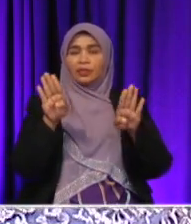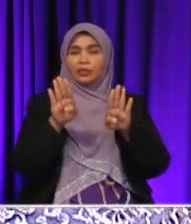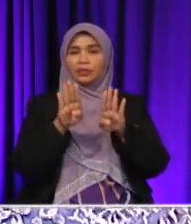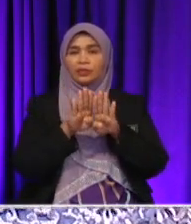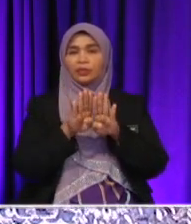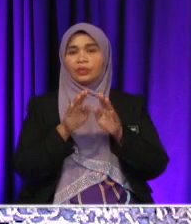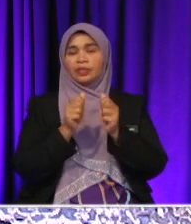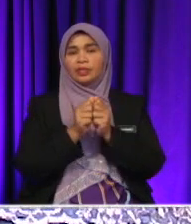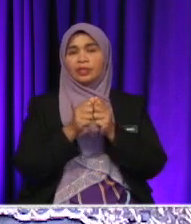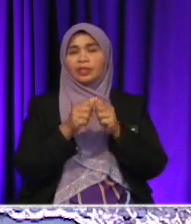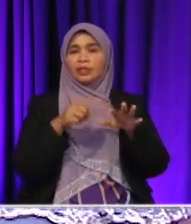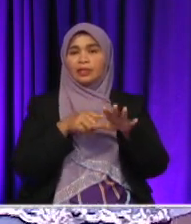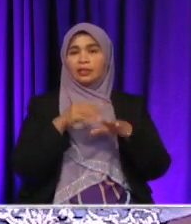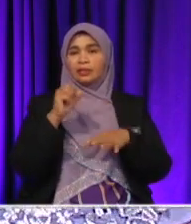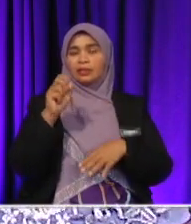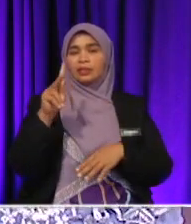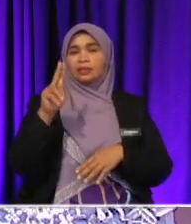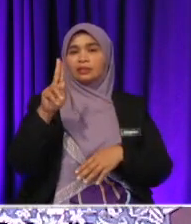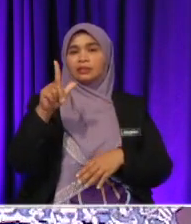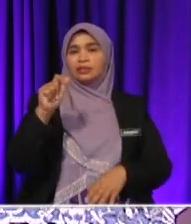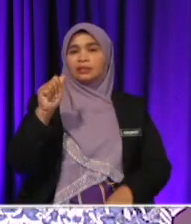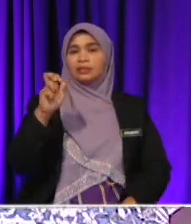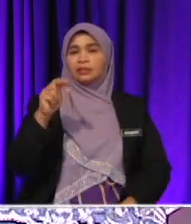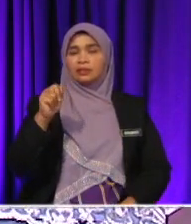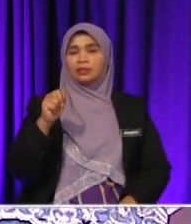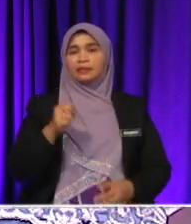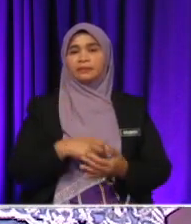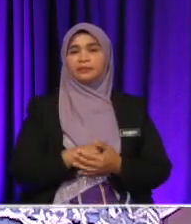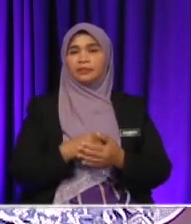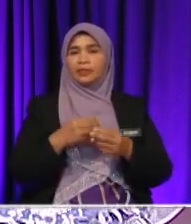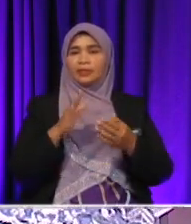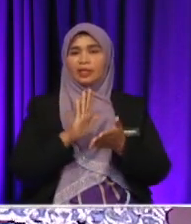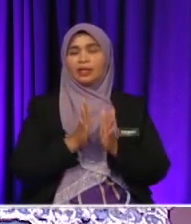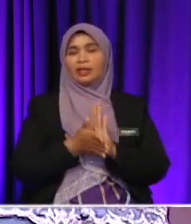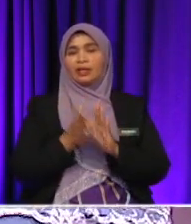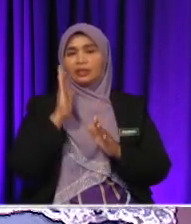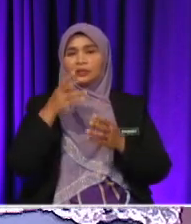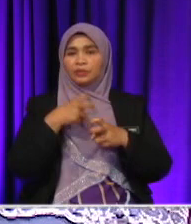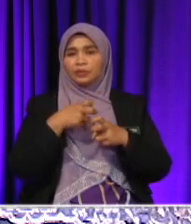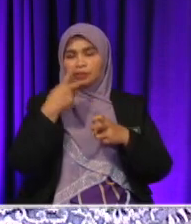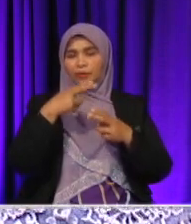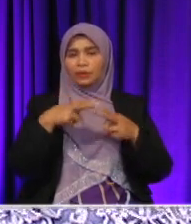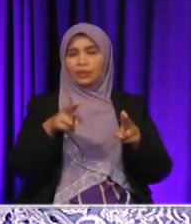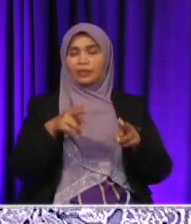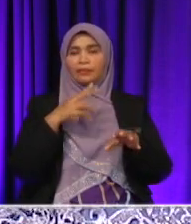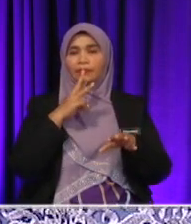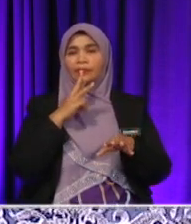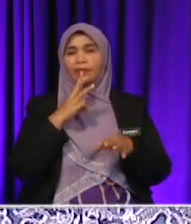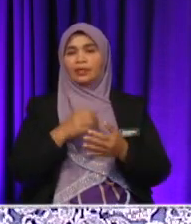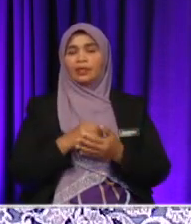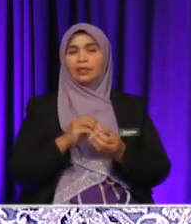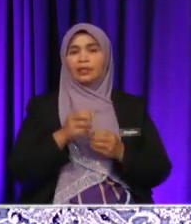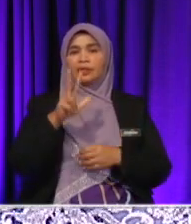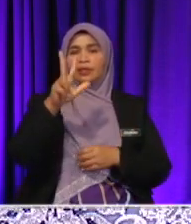sukulen bentuk daun sukulen lagilah di payah untuk hilang air jadi banyaklah disimpan oke yang ketiga